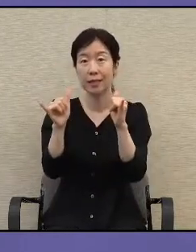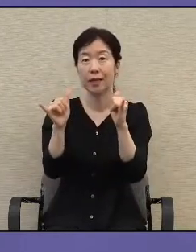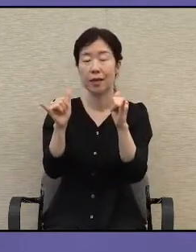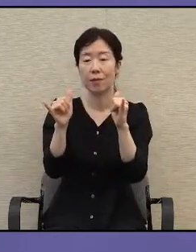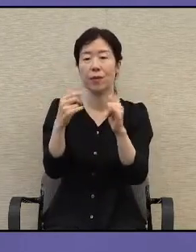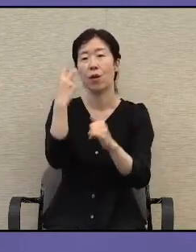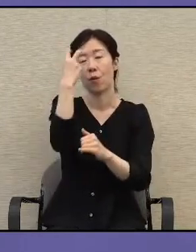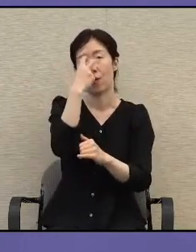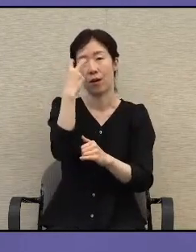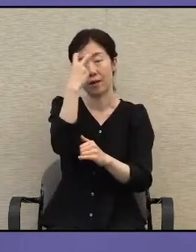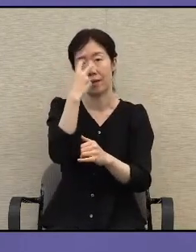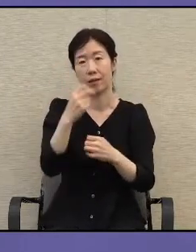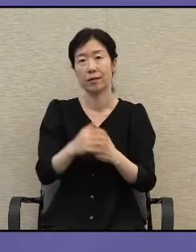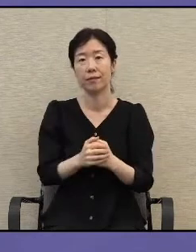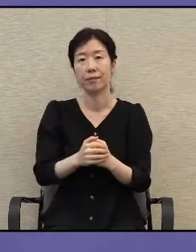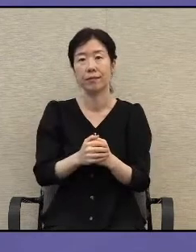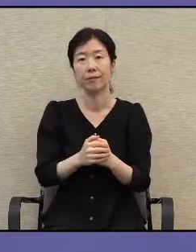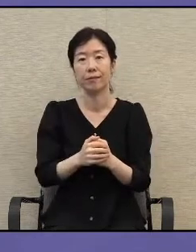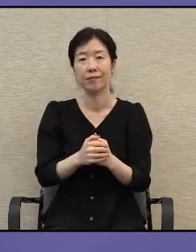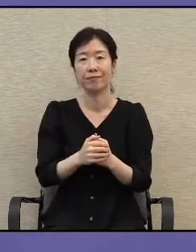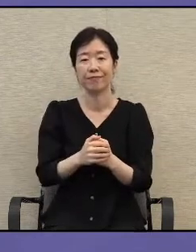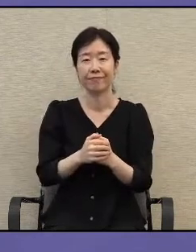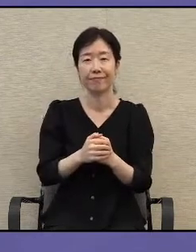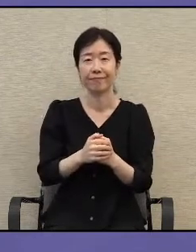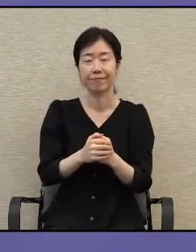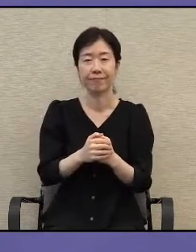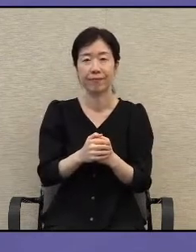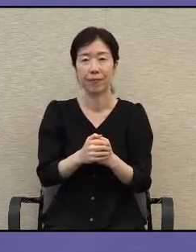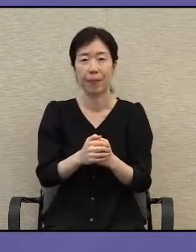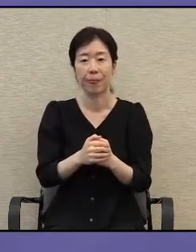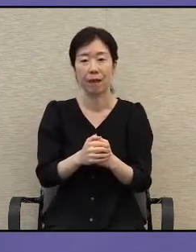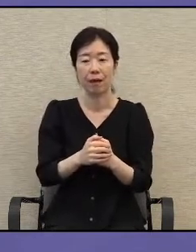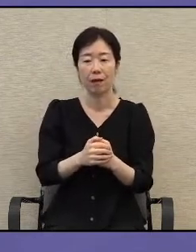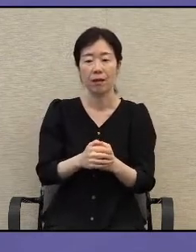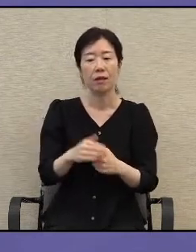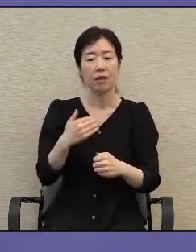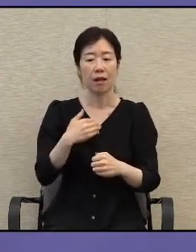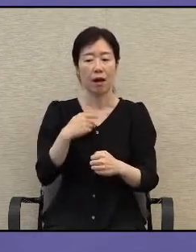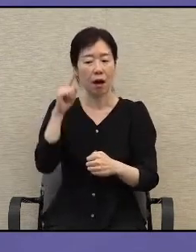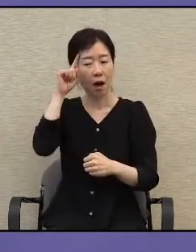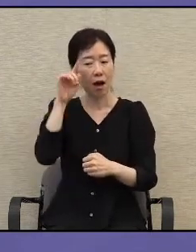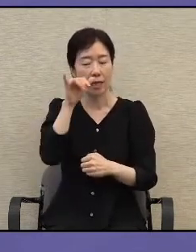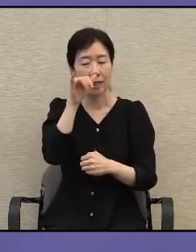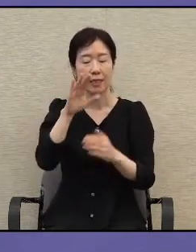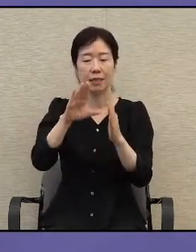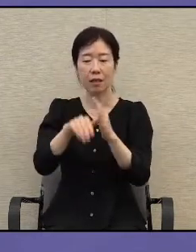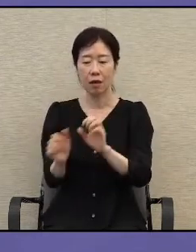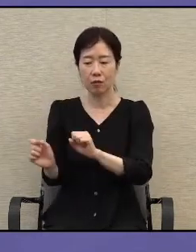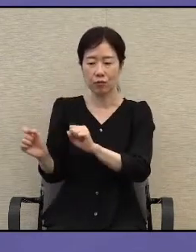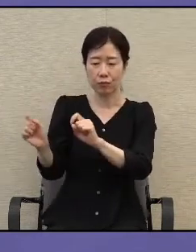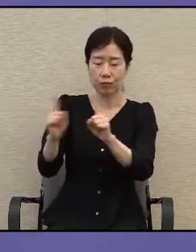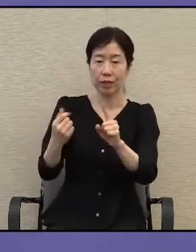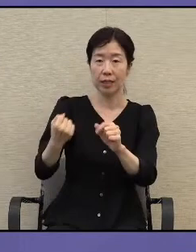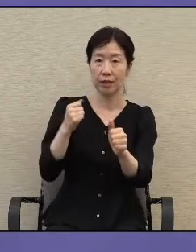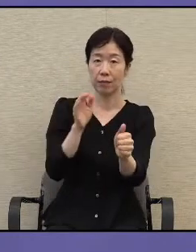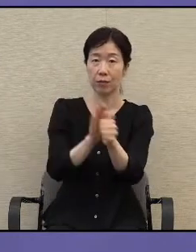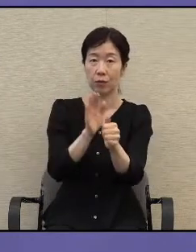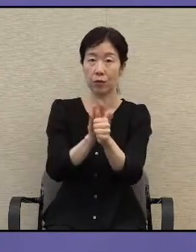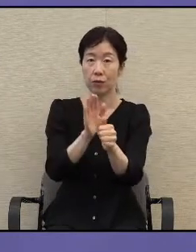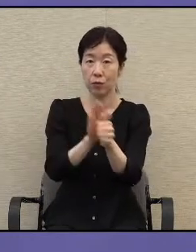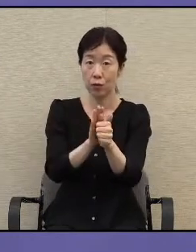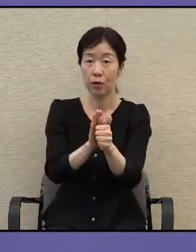개입의 핵심은 정상적인 스트레스 반응으로서의 어떤 정상화, 그리고 낙인과 차별 방지를 중심으로 이루어져야 되겠고요.